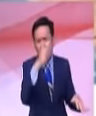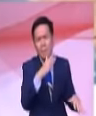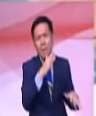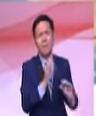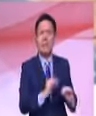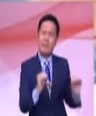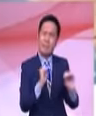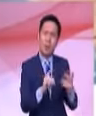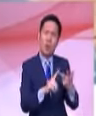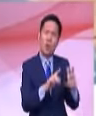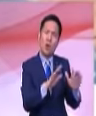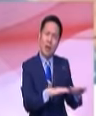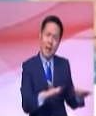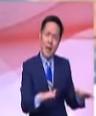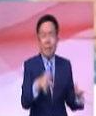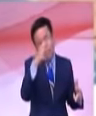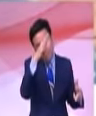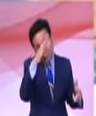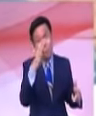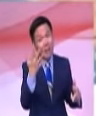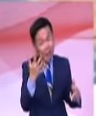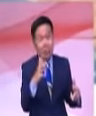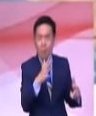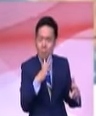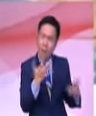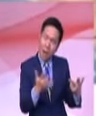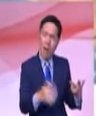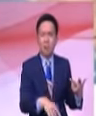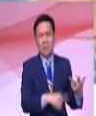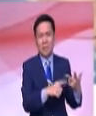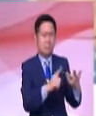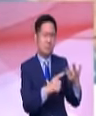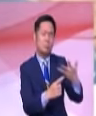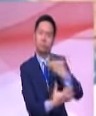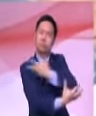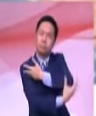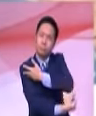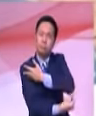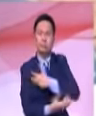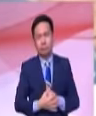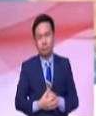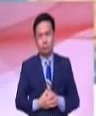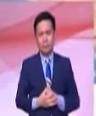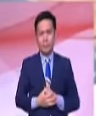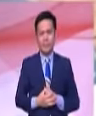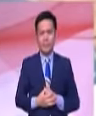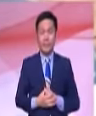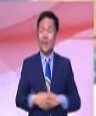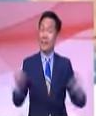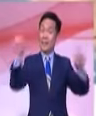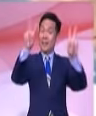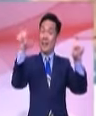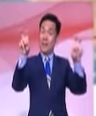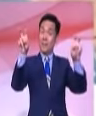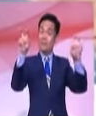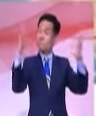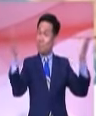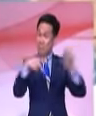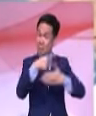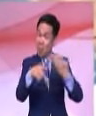ataupun anak yatim. Dan sebahagiannya mungkin anak orang miskin. Kita pergi. Nama temanya ialah Seronok